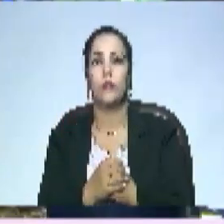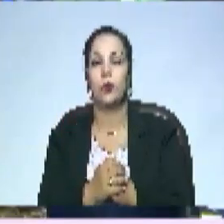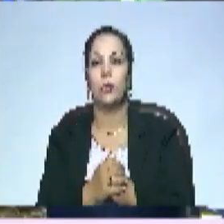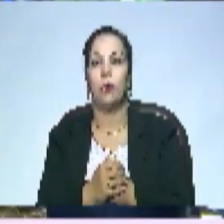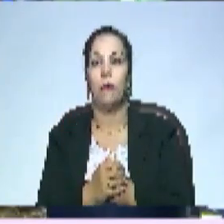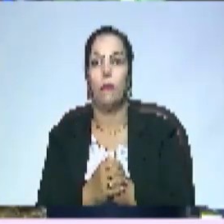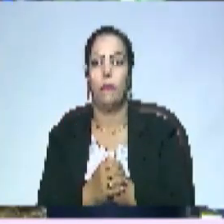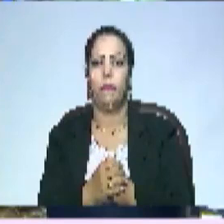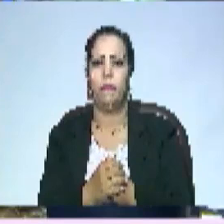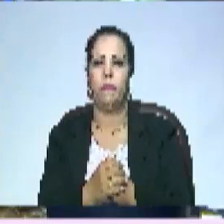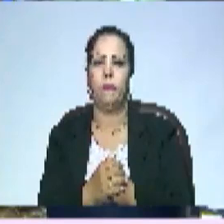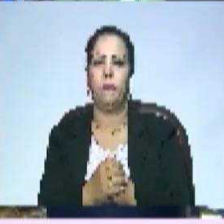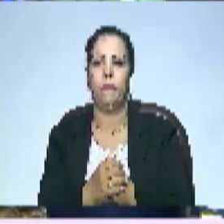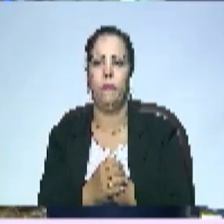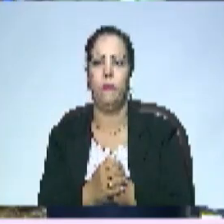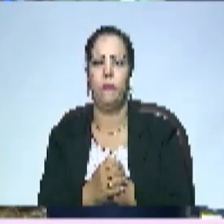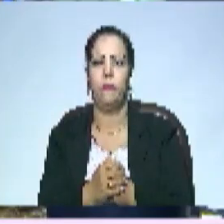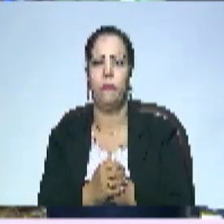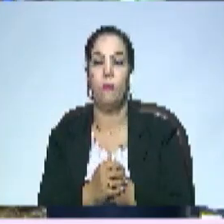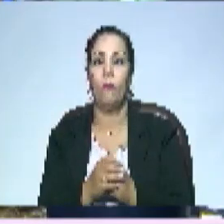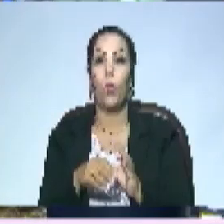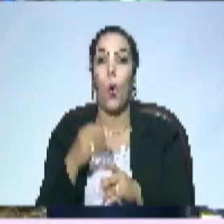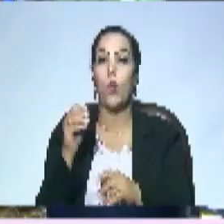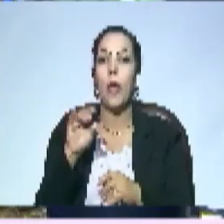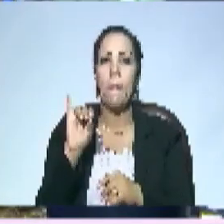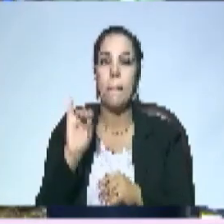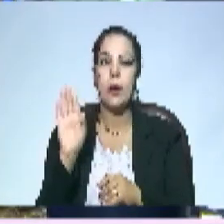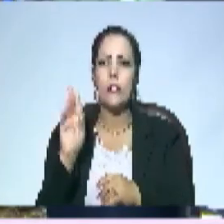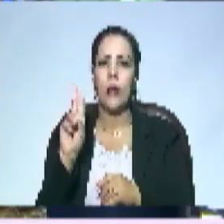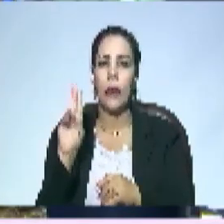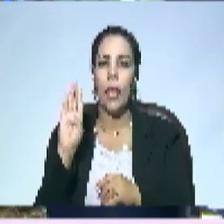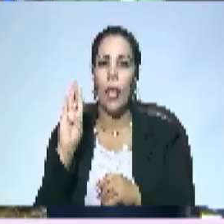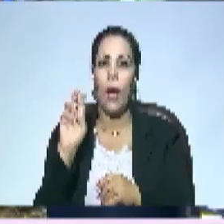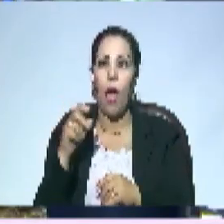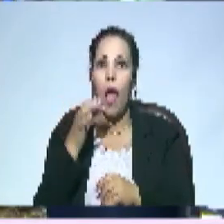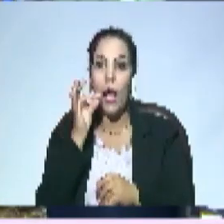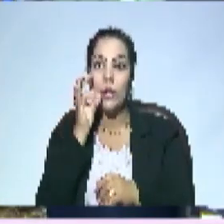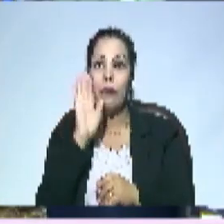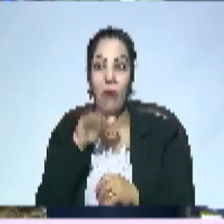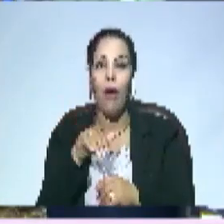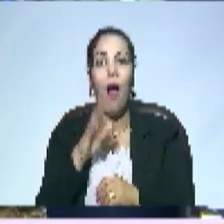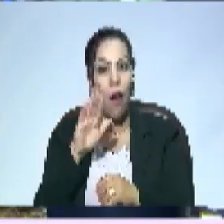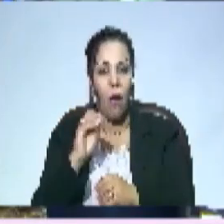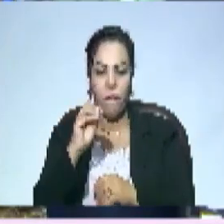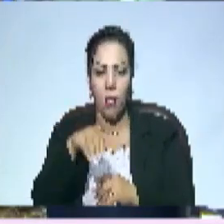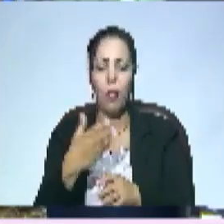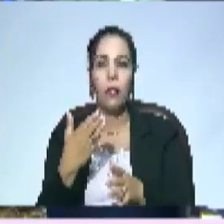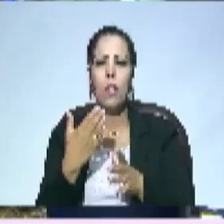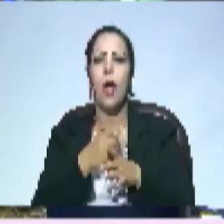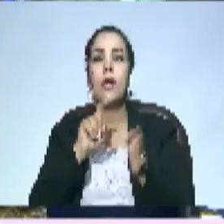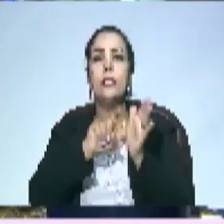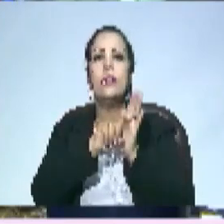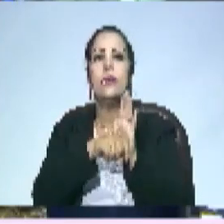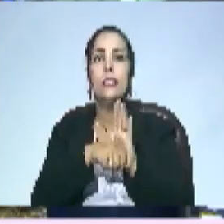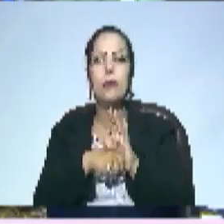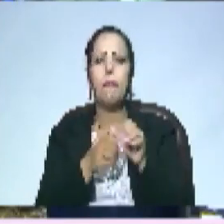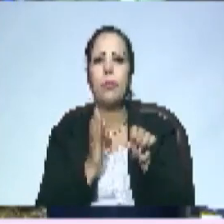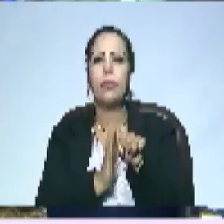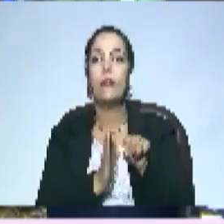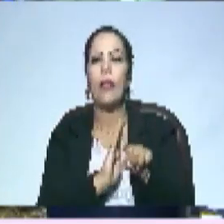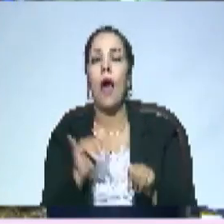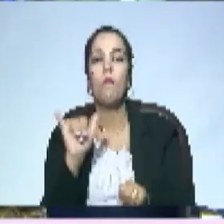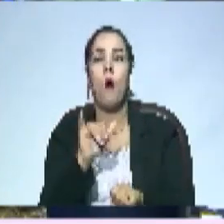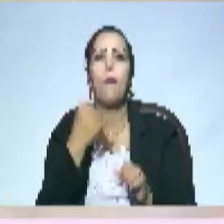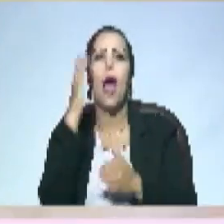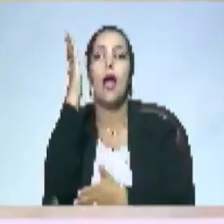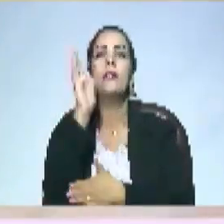مستكة طبعا، حاطط مستكة ولا ما حطيتش مستكة؟ طبعا، دي أساسي، المستكة والزبدة أساسي اللي انت